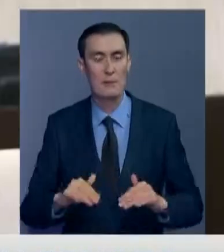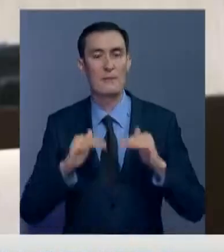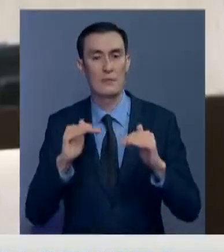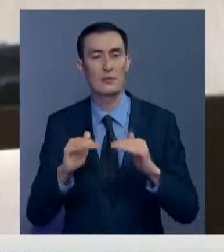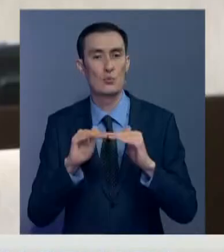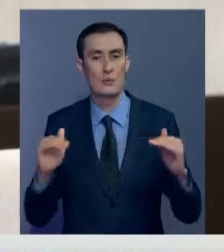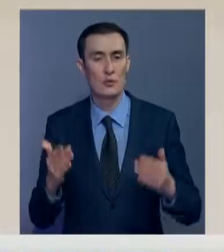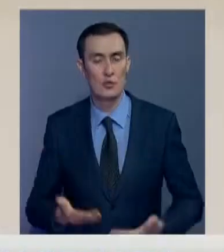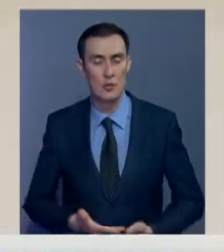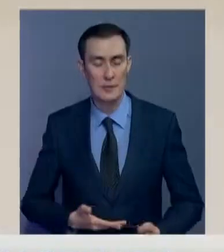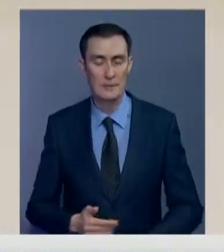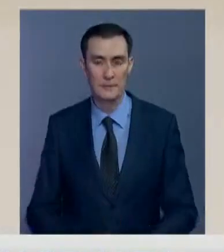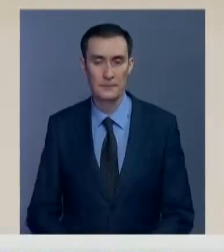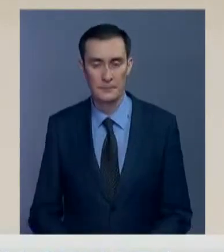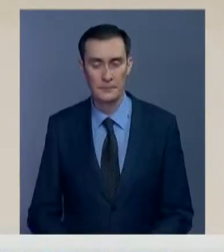повысить уровень жизни.